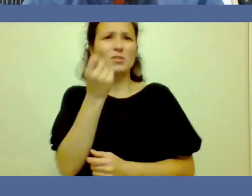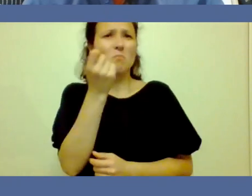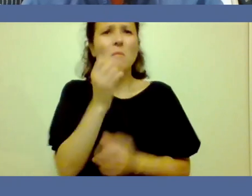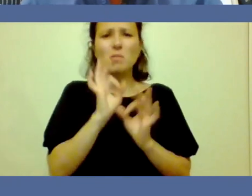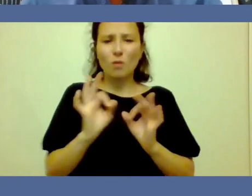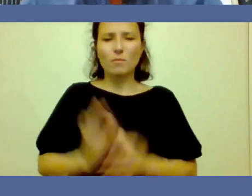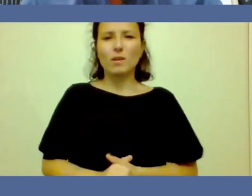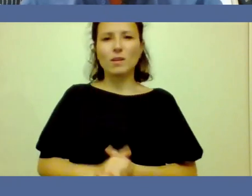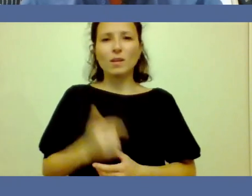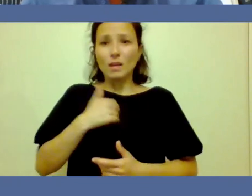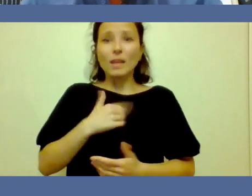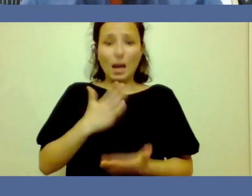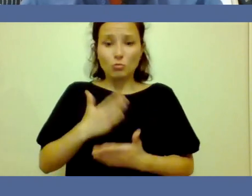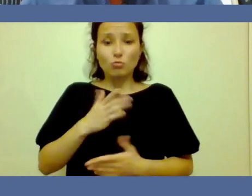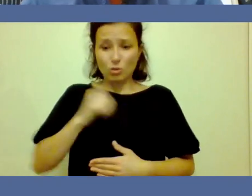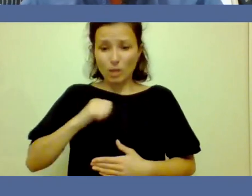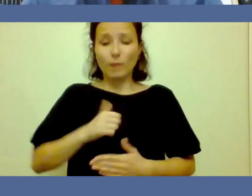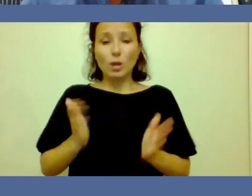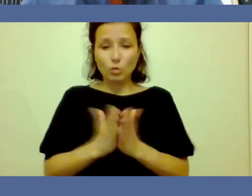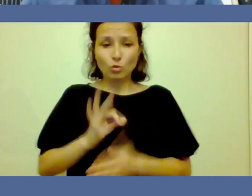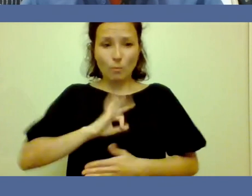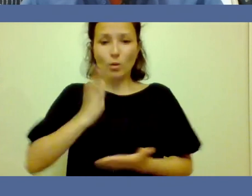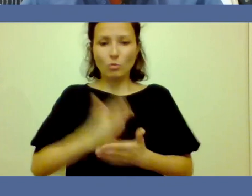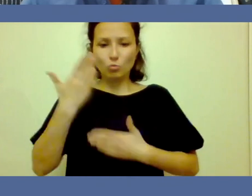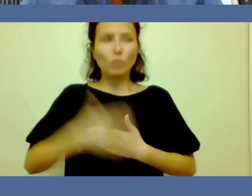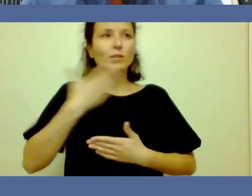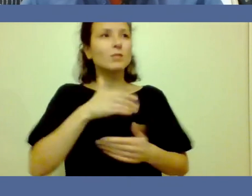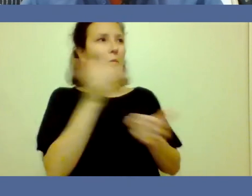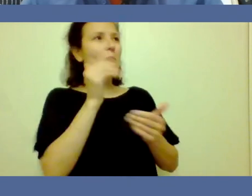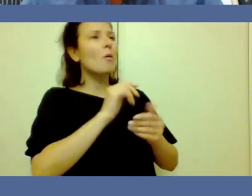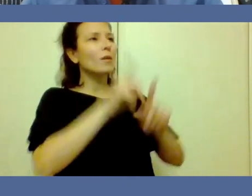to, że skończę swoją i będę mogła zająć się czytaniem cudzych rzeczy.